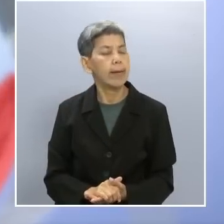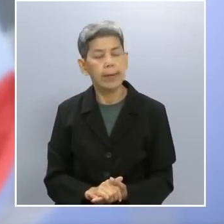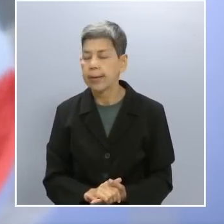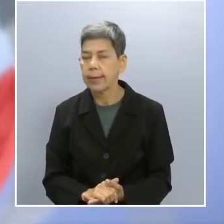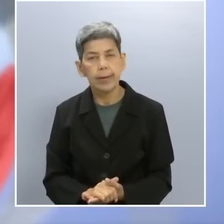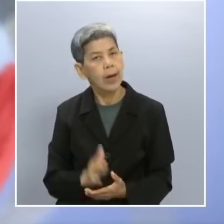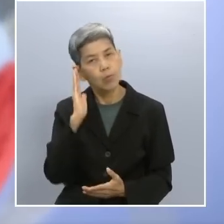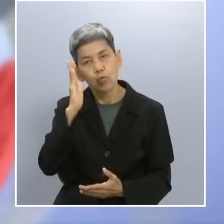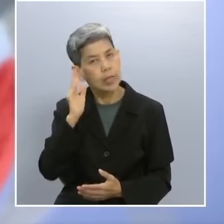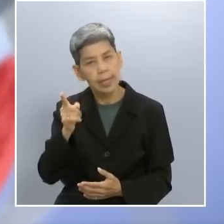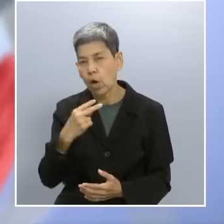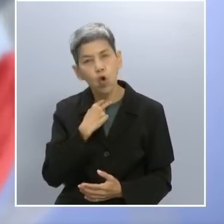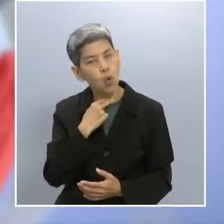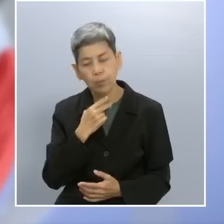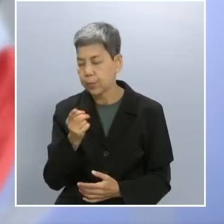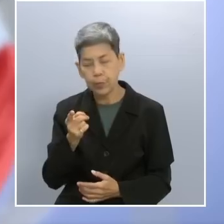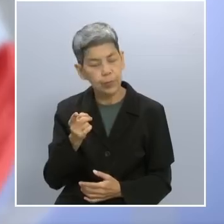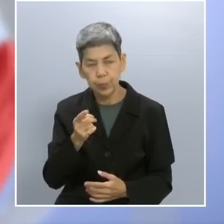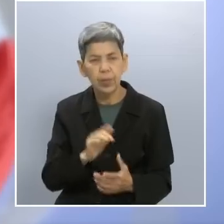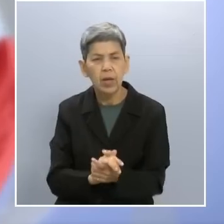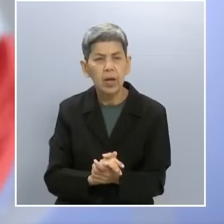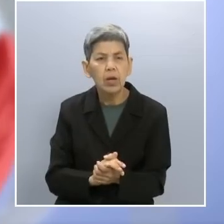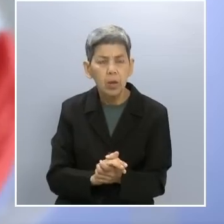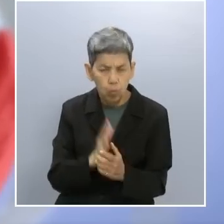นะไม่ธรรมดานะคะ